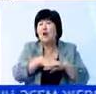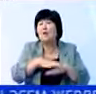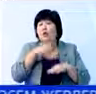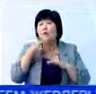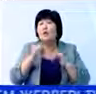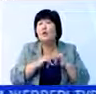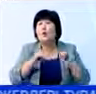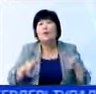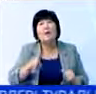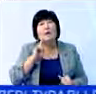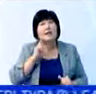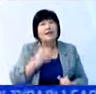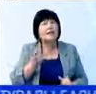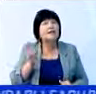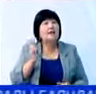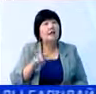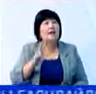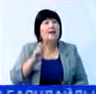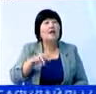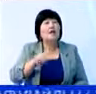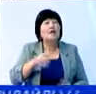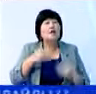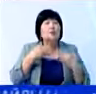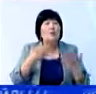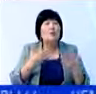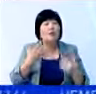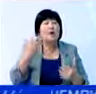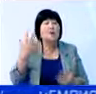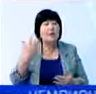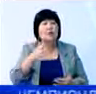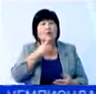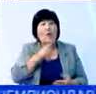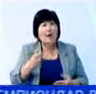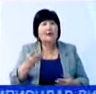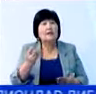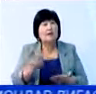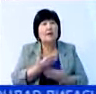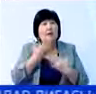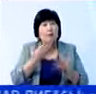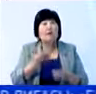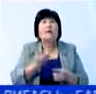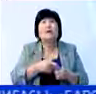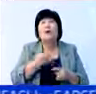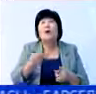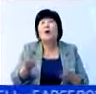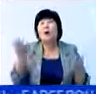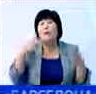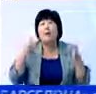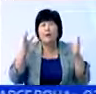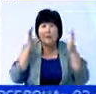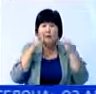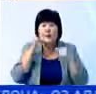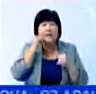көбейіп, жастарға дейін келіп, намаз оқып, бес уақыт намазын оқып, сөйтіп мына бұрынғы өзіміздің